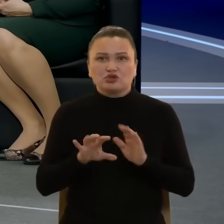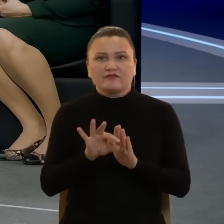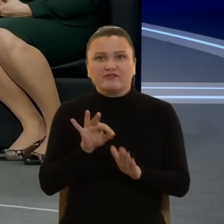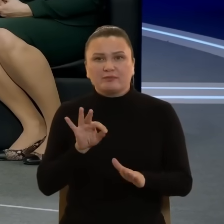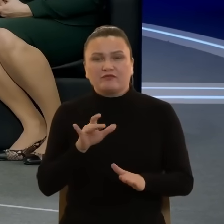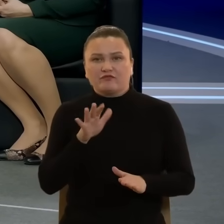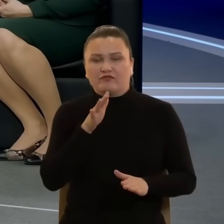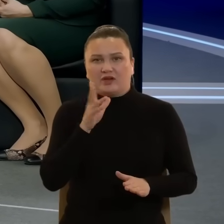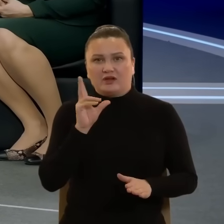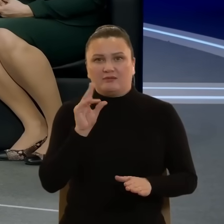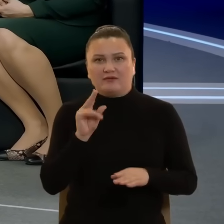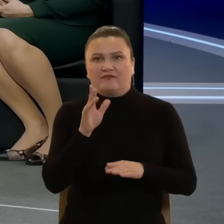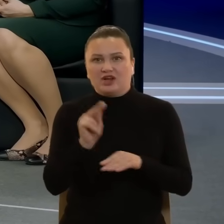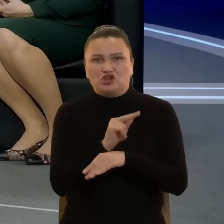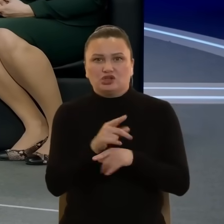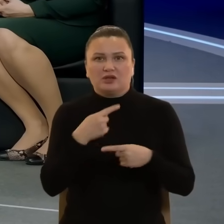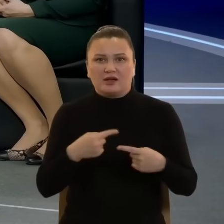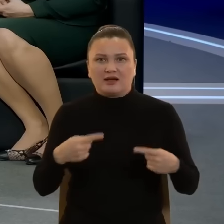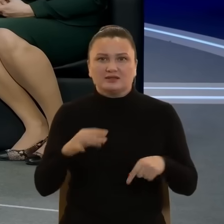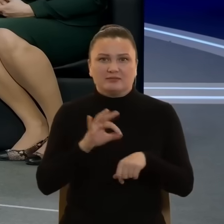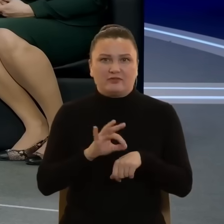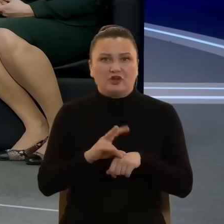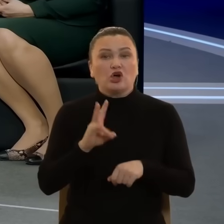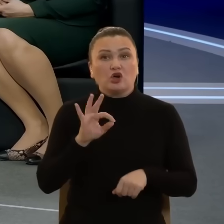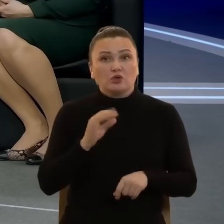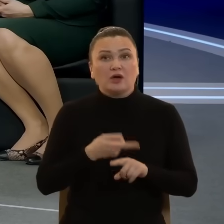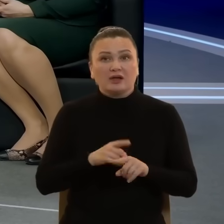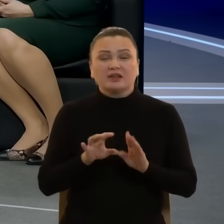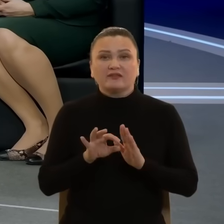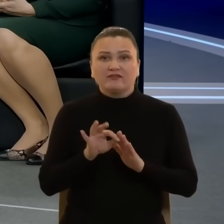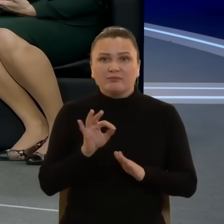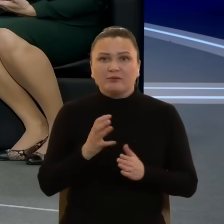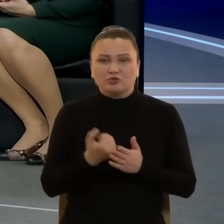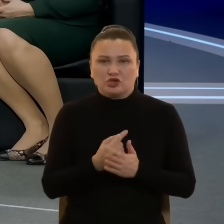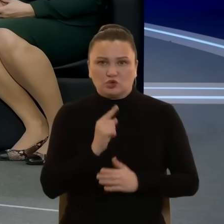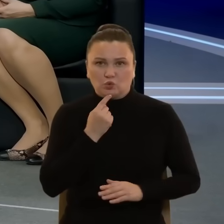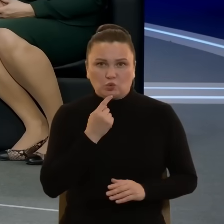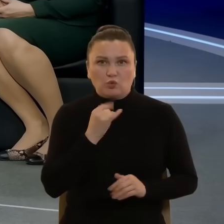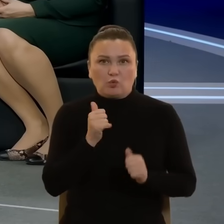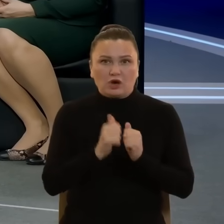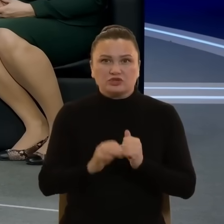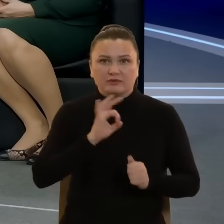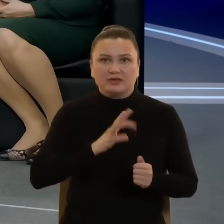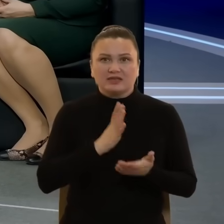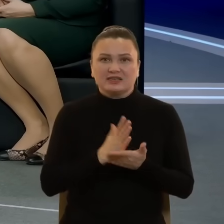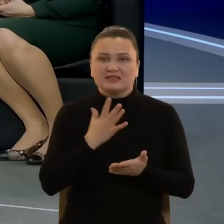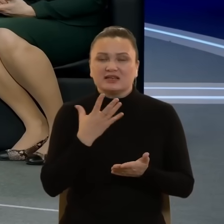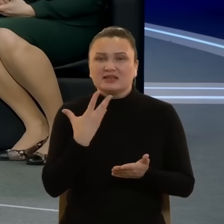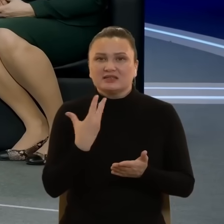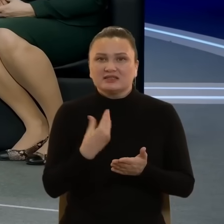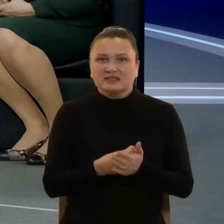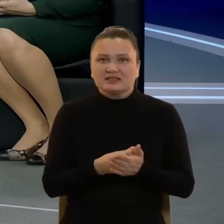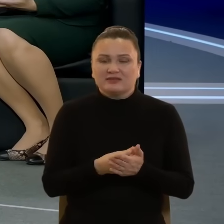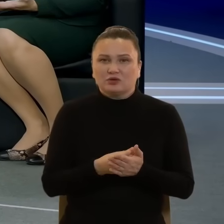при лечении различных инфекций, но, с другой стороны, существенно этот выбор осложняет, потому что у каждого препарата есть некий свой